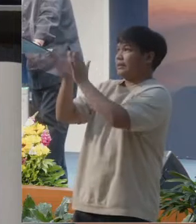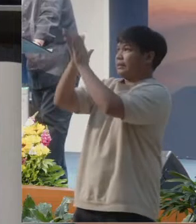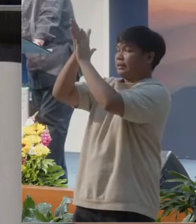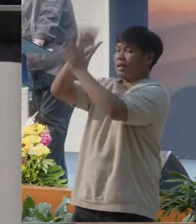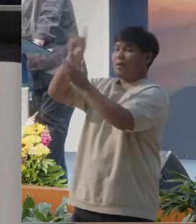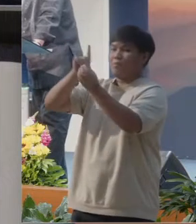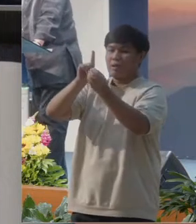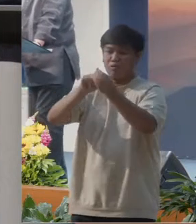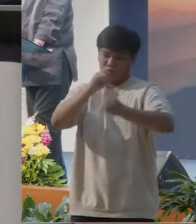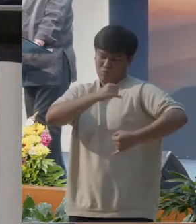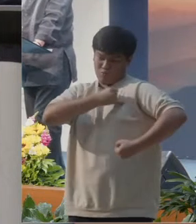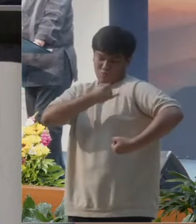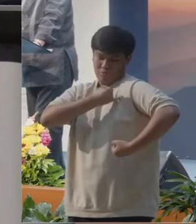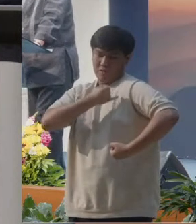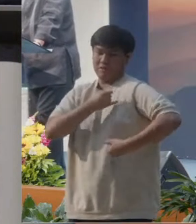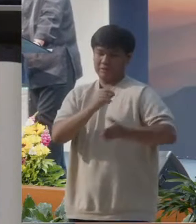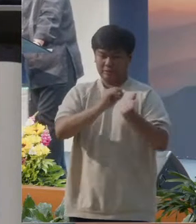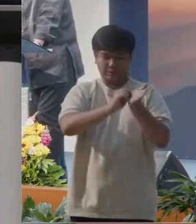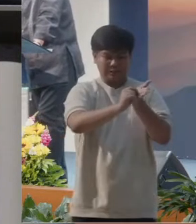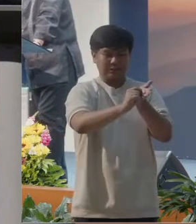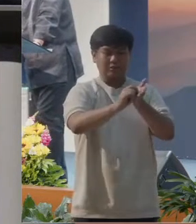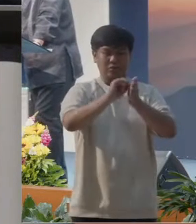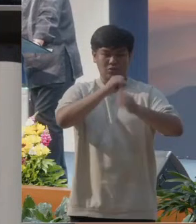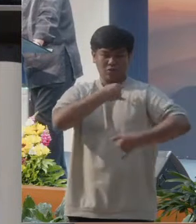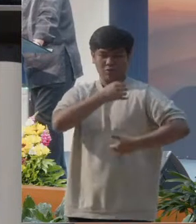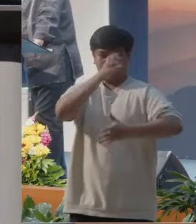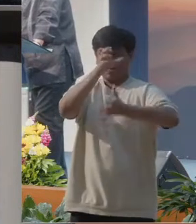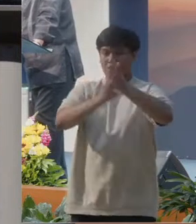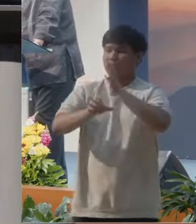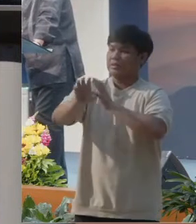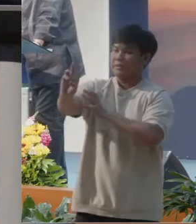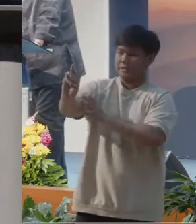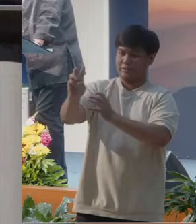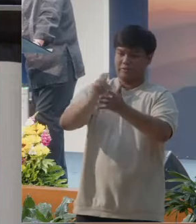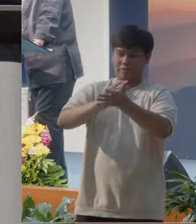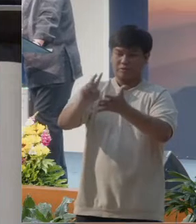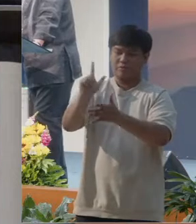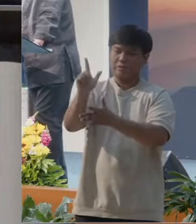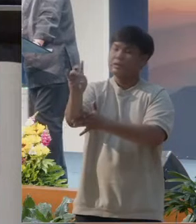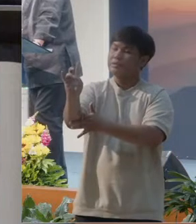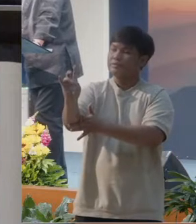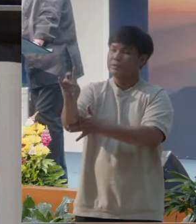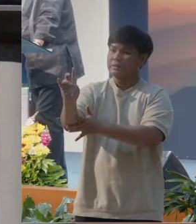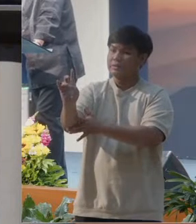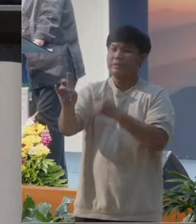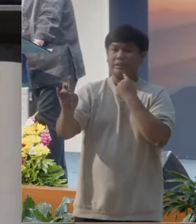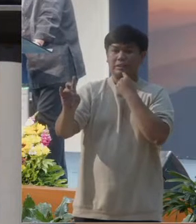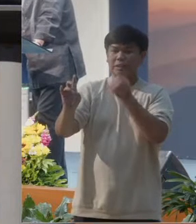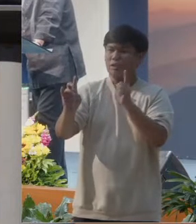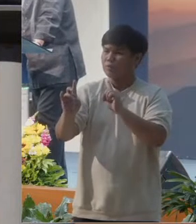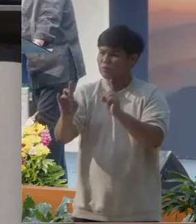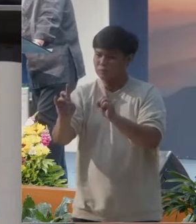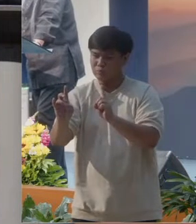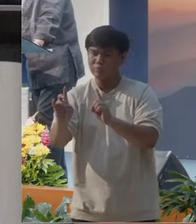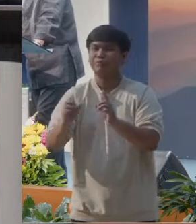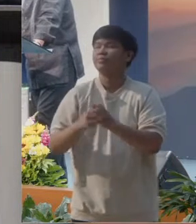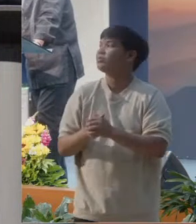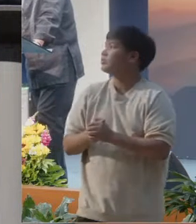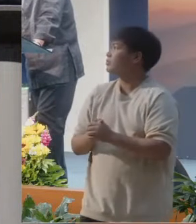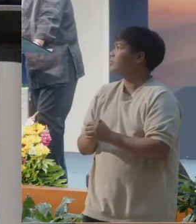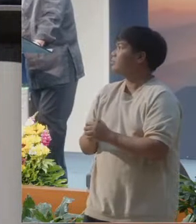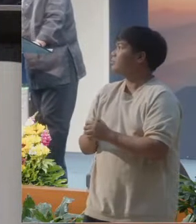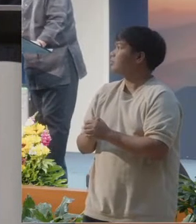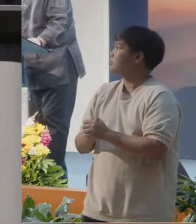nangyari dito at ito po'y makikita natin sa Joshua chapter 6 verse 27. Ito po ang kahuli-hulihang